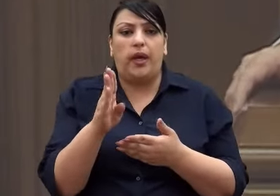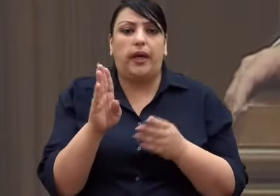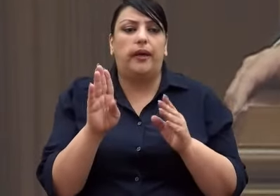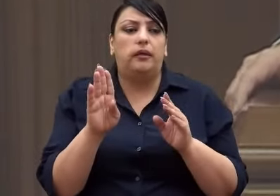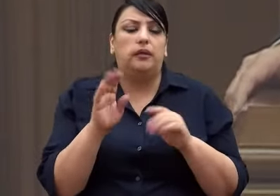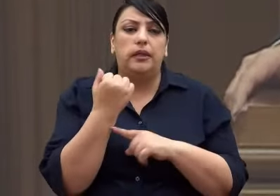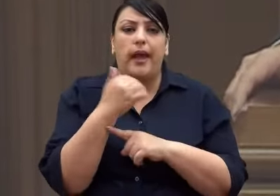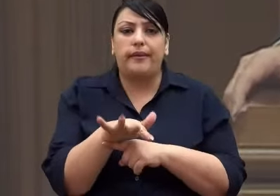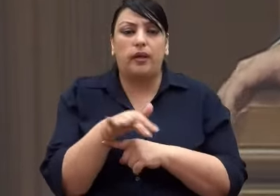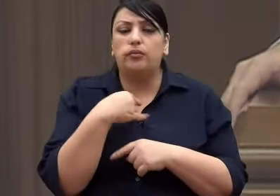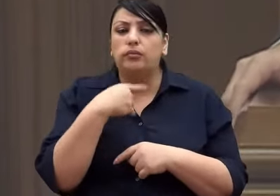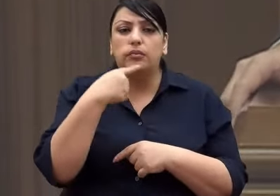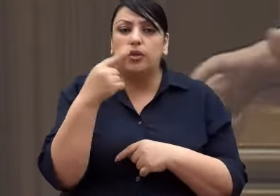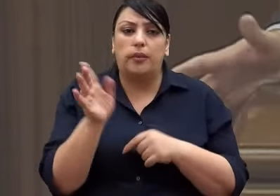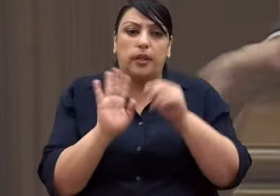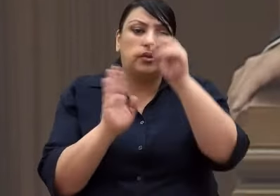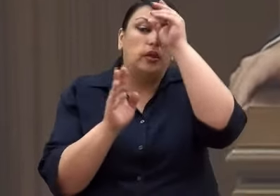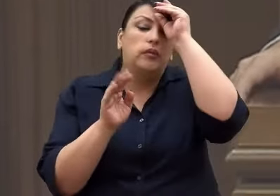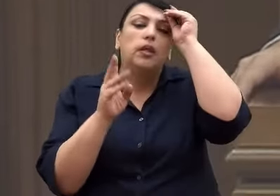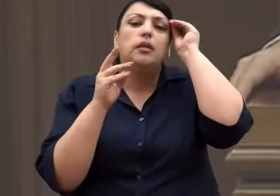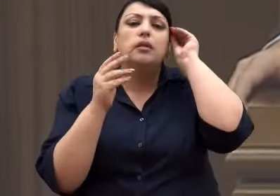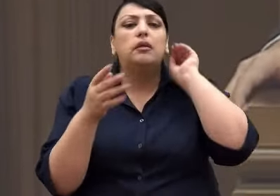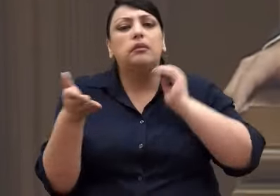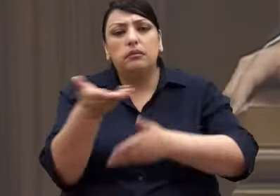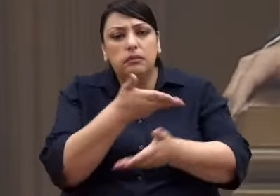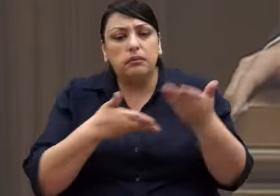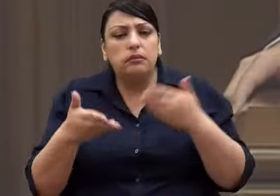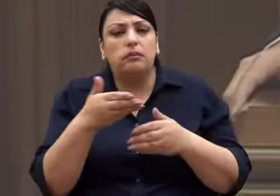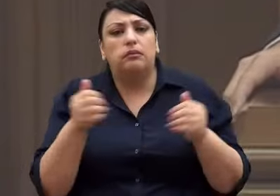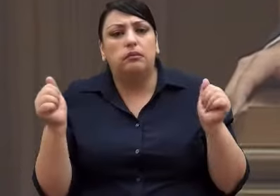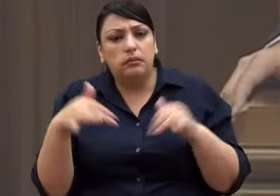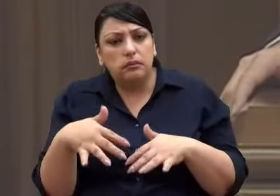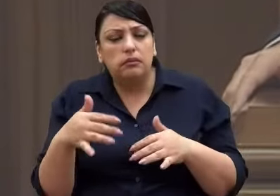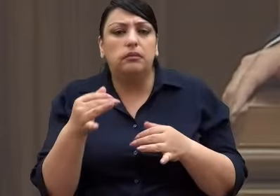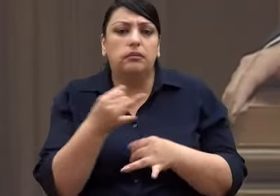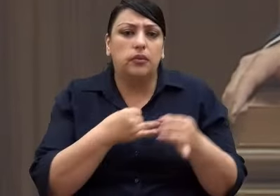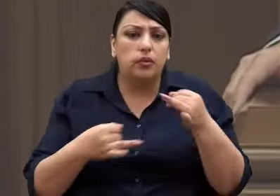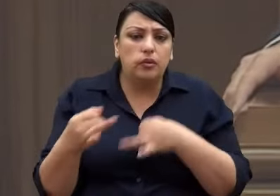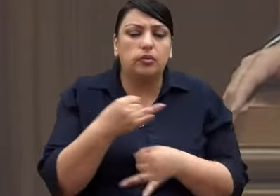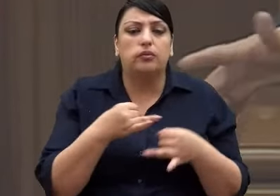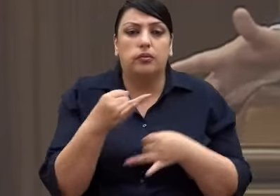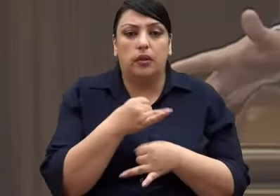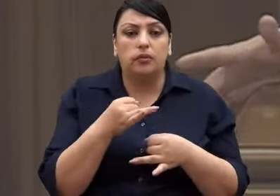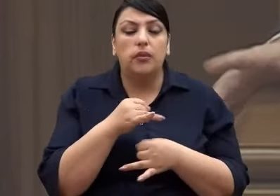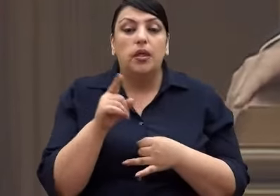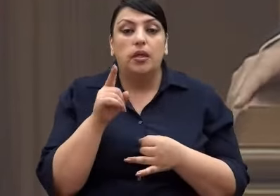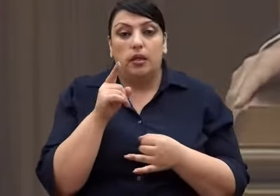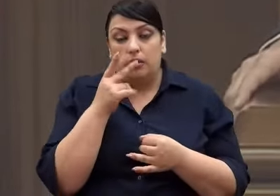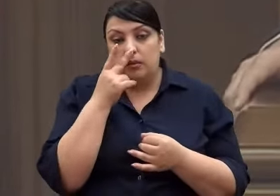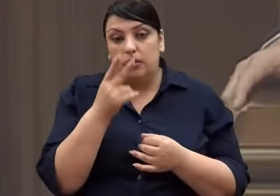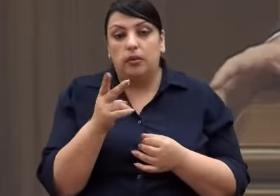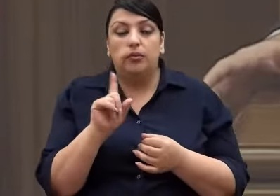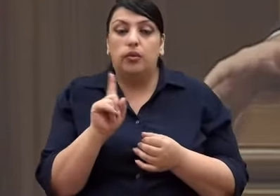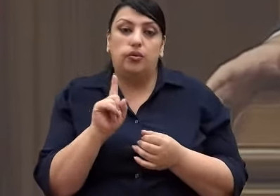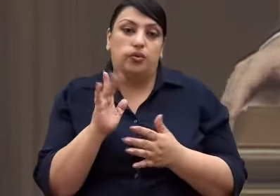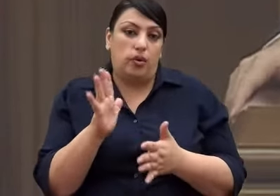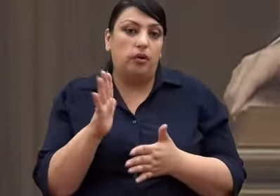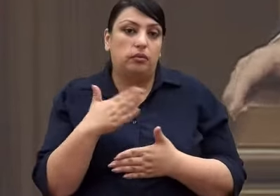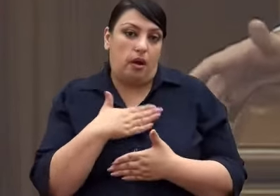շուրջ, քայլերի հաջորդականության շուրջ, դուք տեսնում եք, թե ինչ աստիճանի են ակտիվացել շփումները ոչ